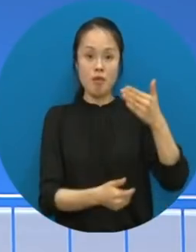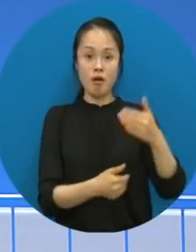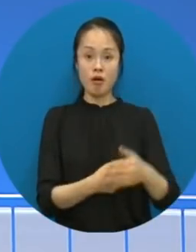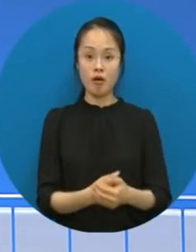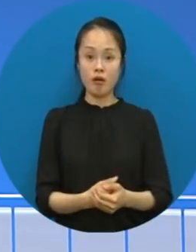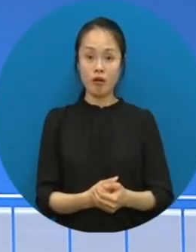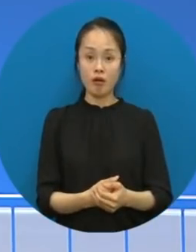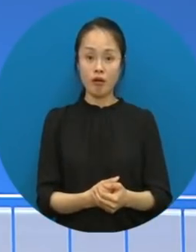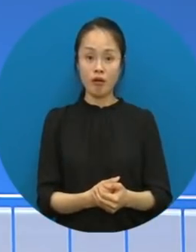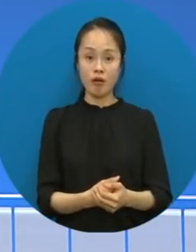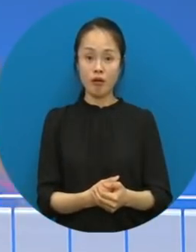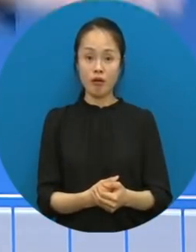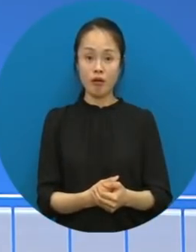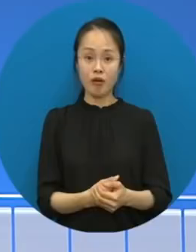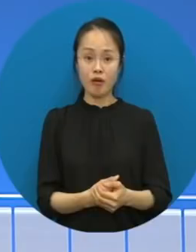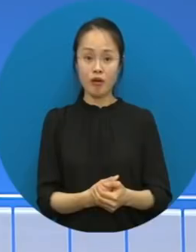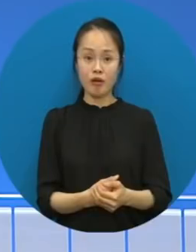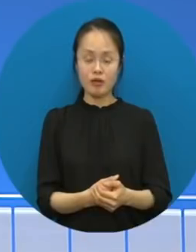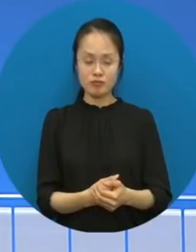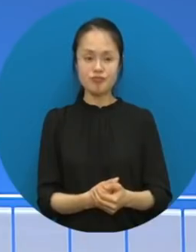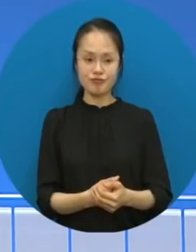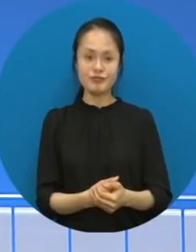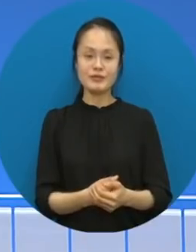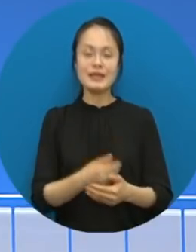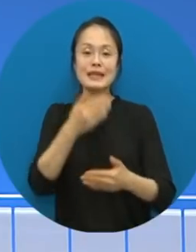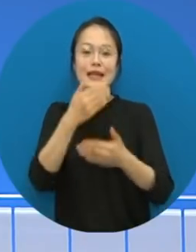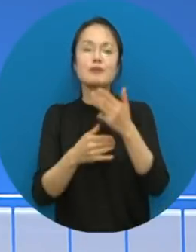그래도 하겠다고 하는 자들을 데리고 가십니다.